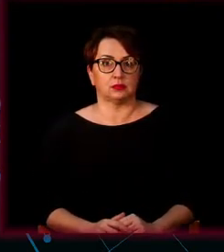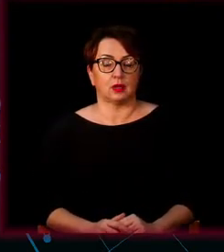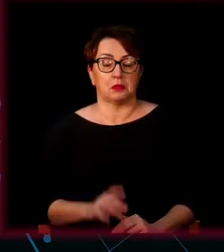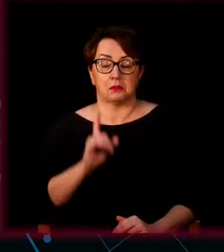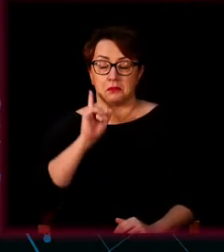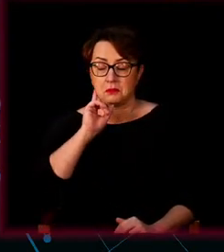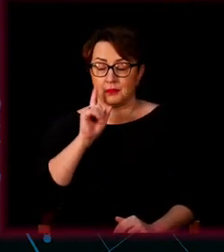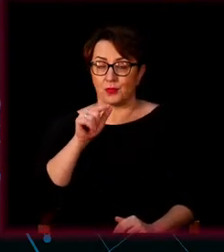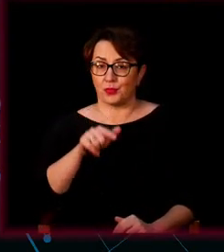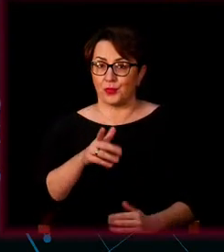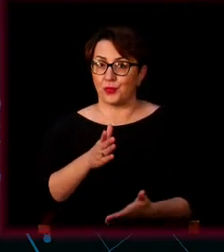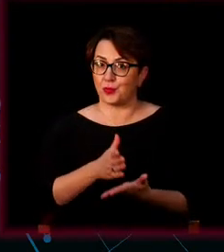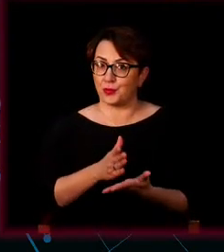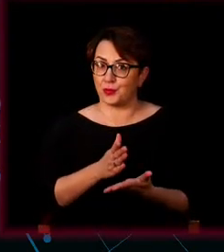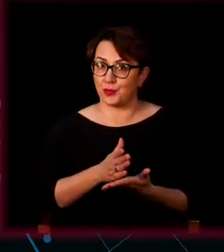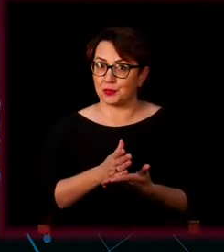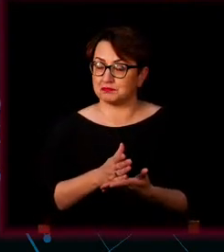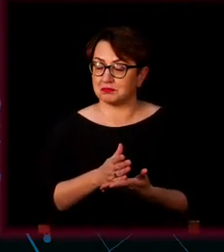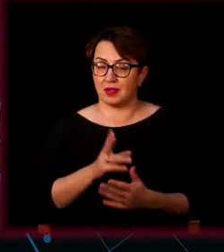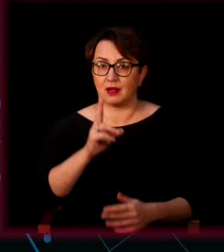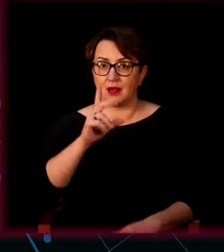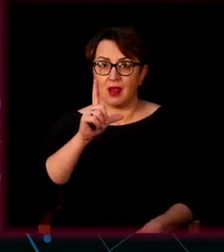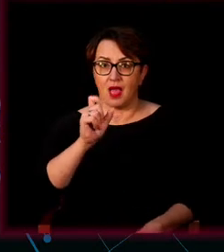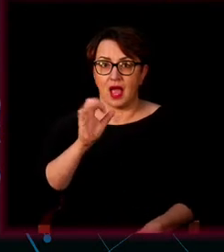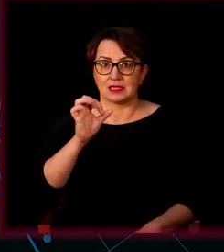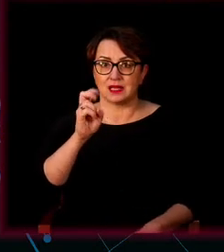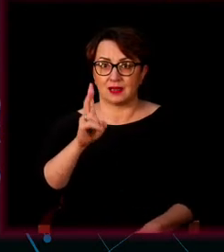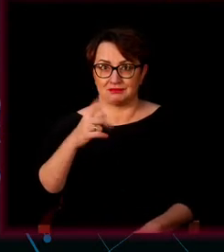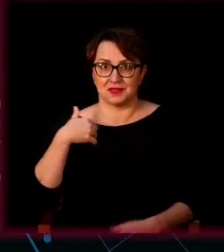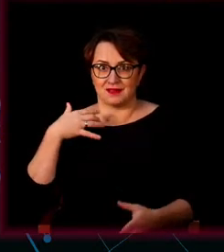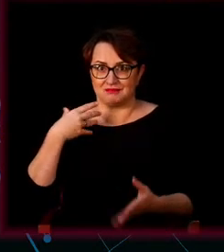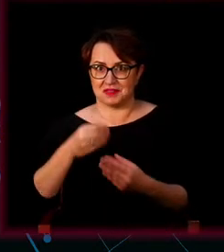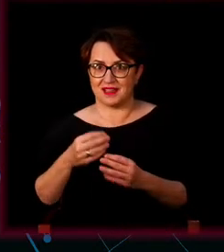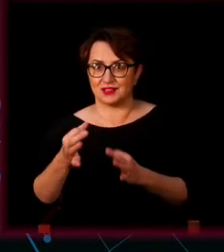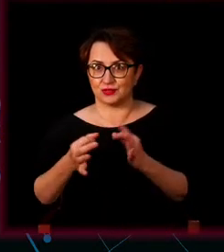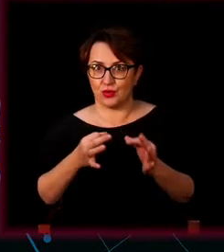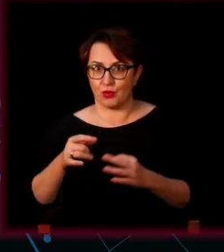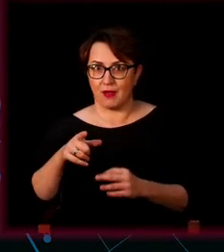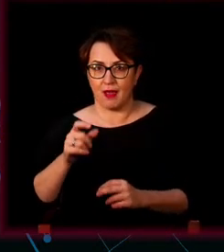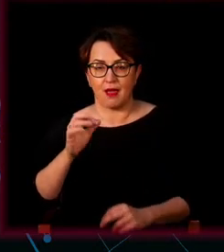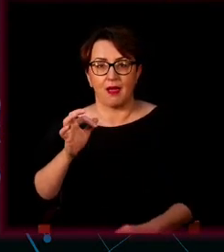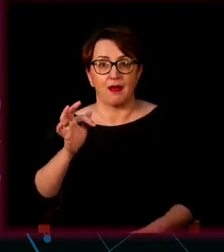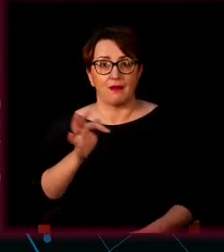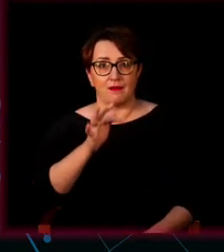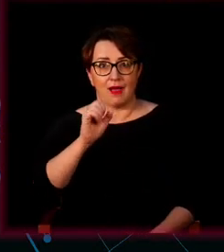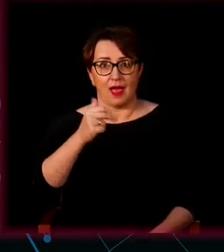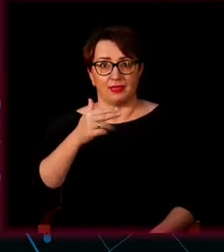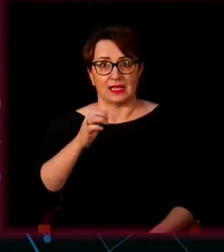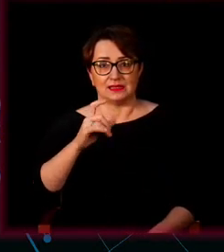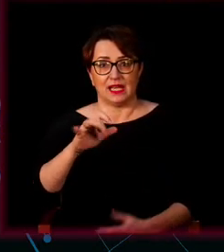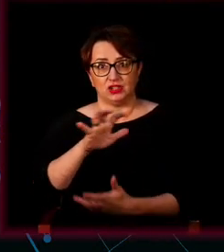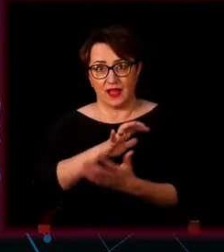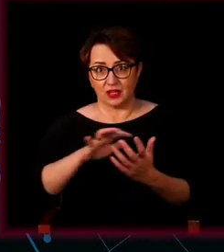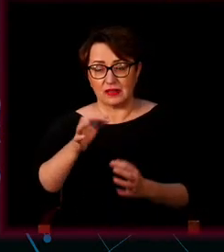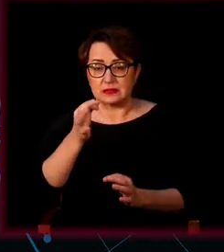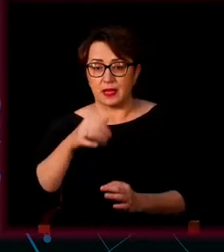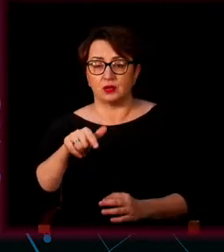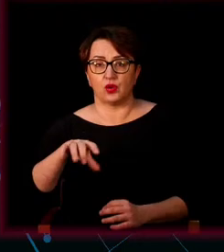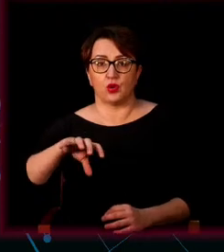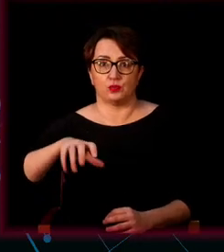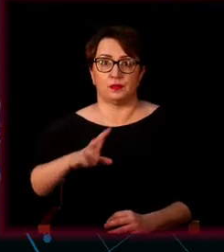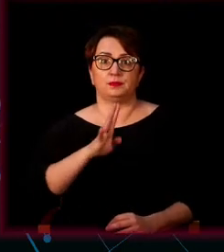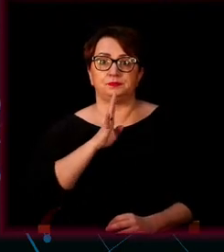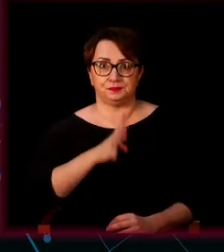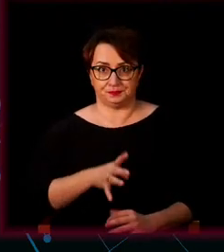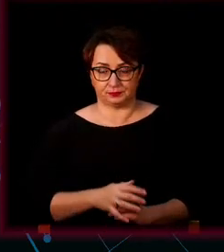niewątpliwie też już klasycznej książki dla fantastyki, światowej, amerykańskiej w szczególności. I też książki